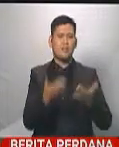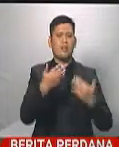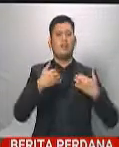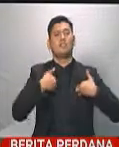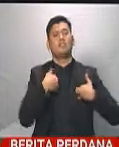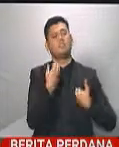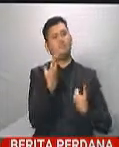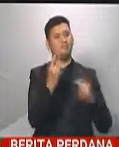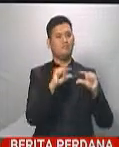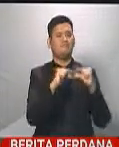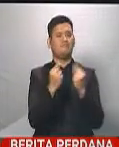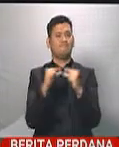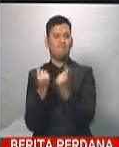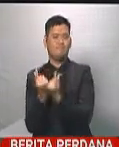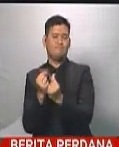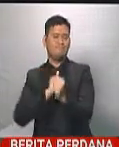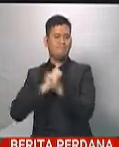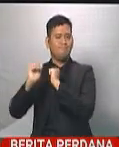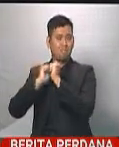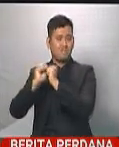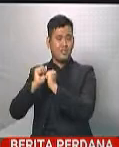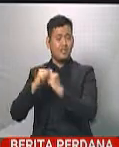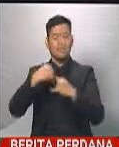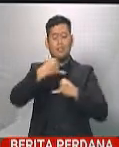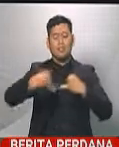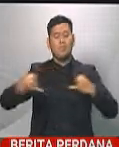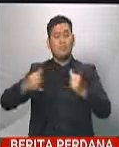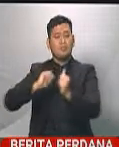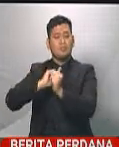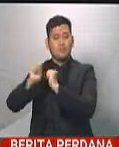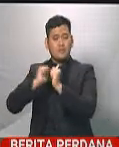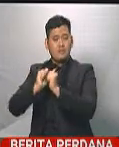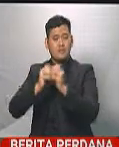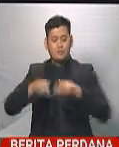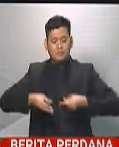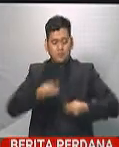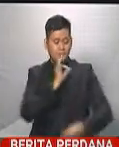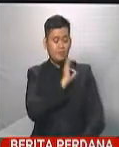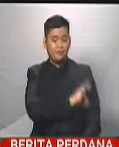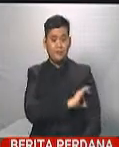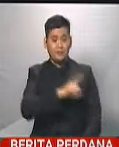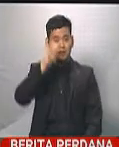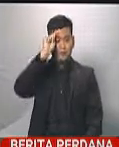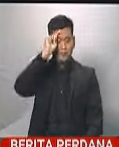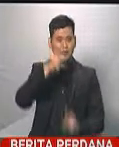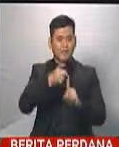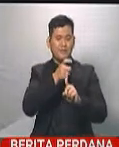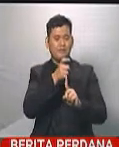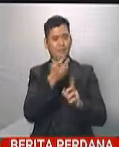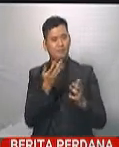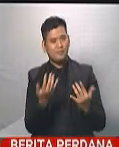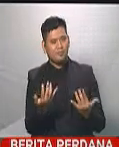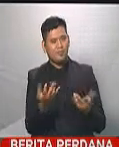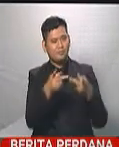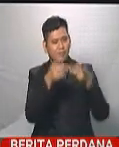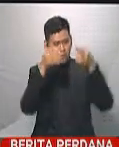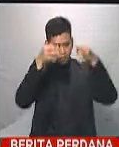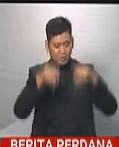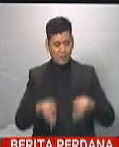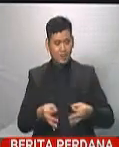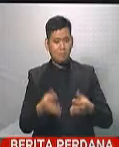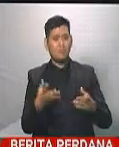pasuk sukan, jenis sukan yang memberi kelebihan kepada pihak Terengganu. Jadi berdasarkan pencapaian yang didapat